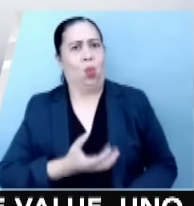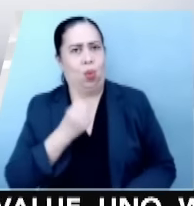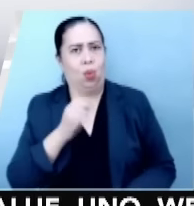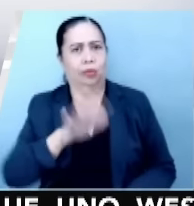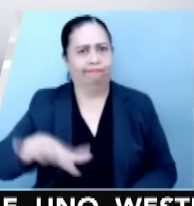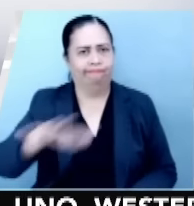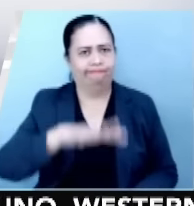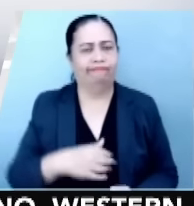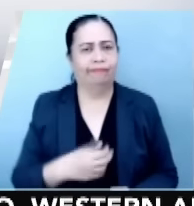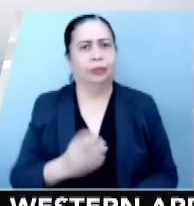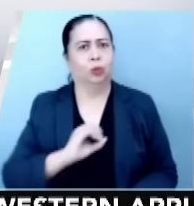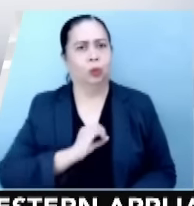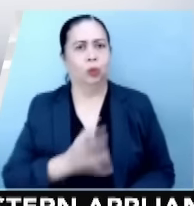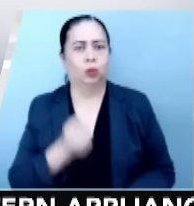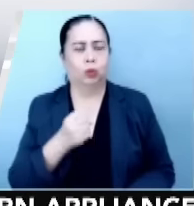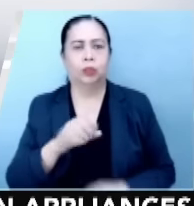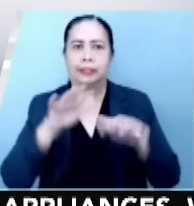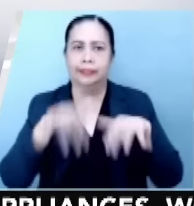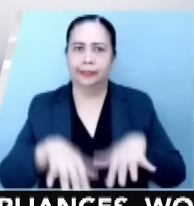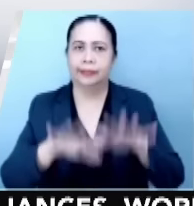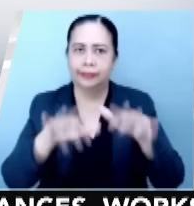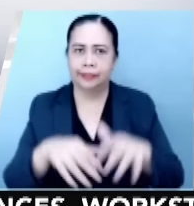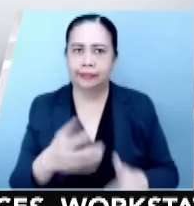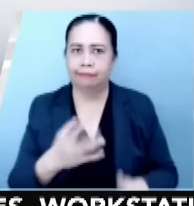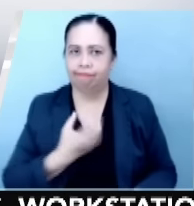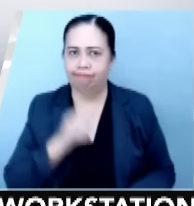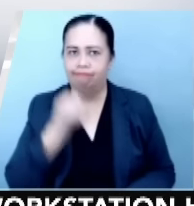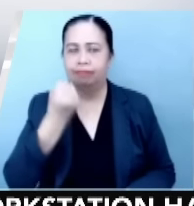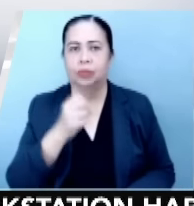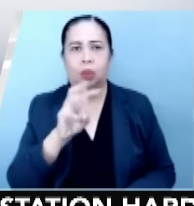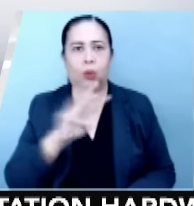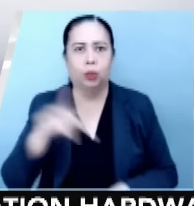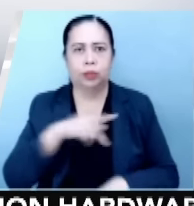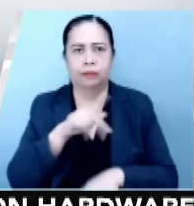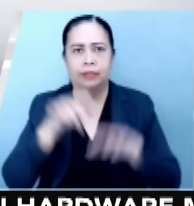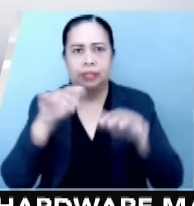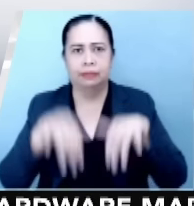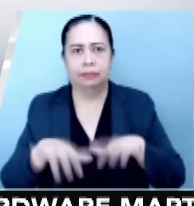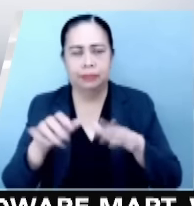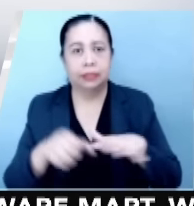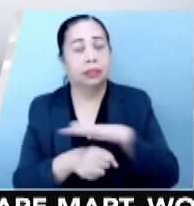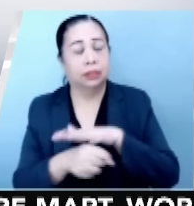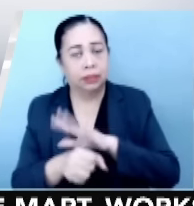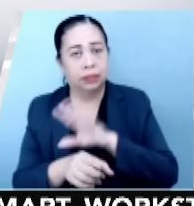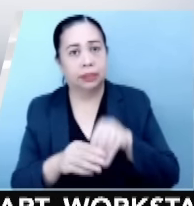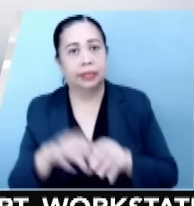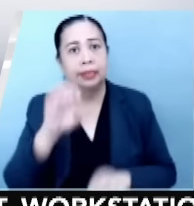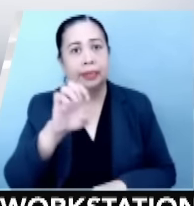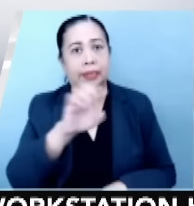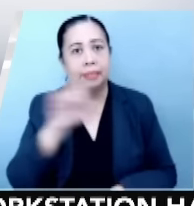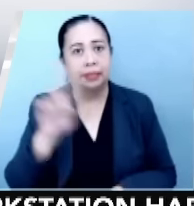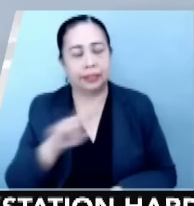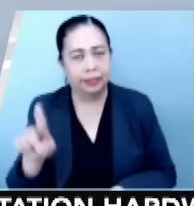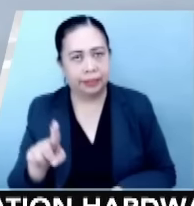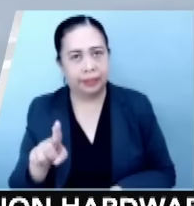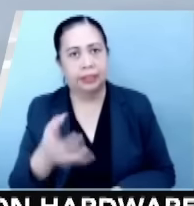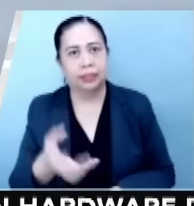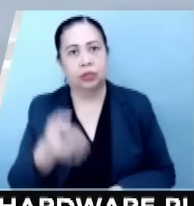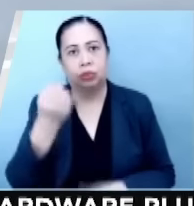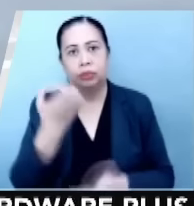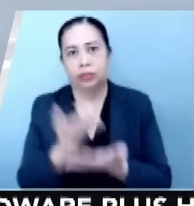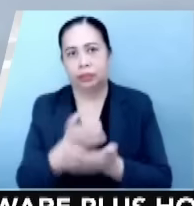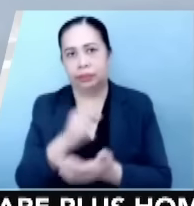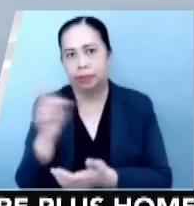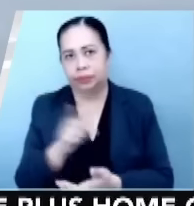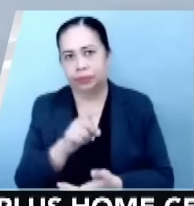Atin po ang karagatan na yan. Atin po ang West Philippine Sea na nasasakop ng EEZ, Exclusive Economic Zone. Sa bagong